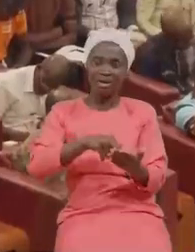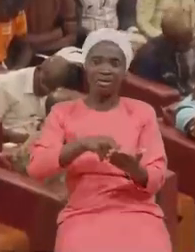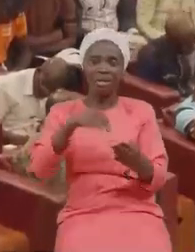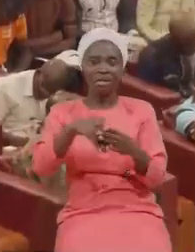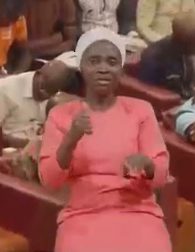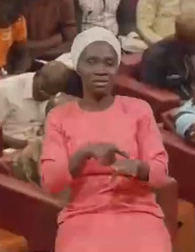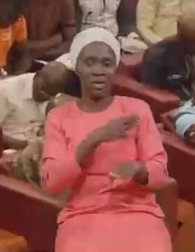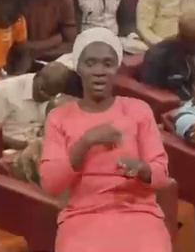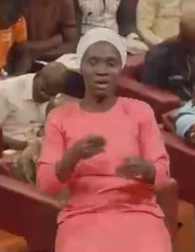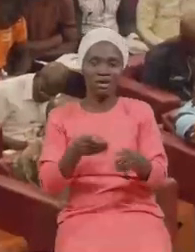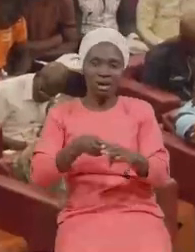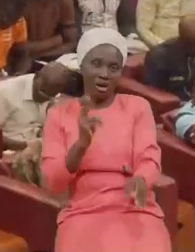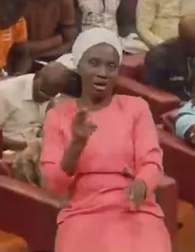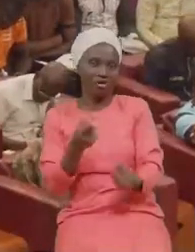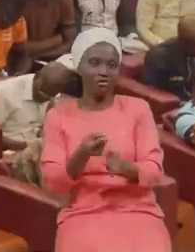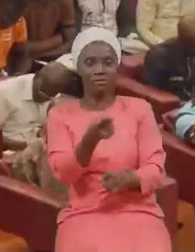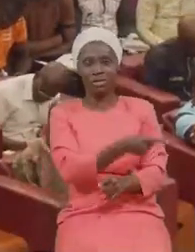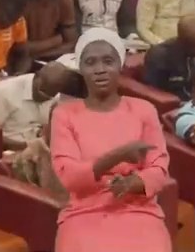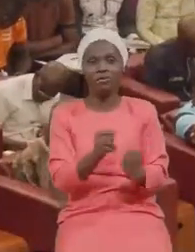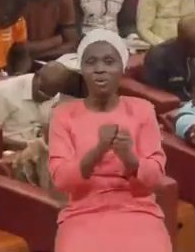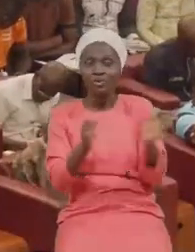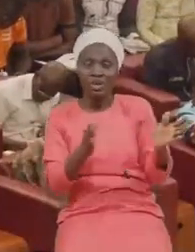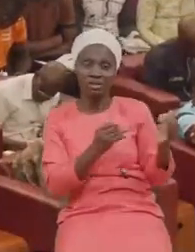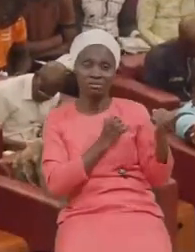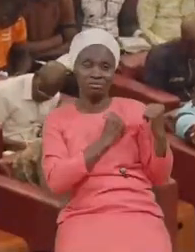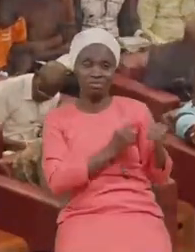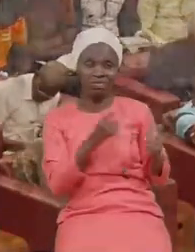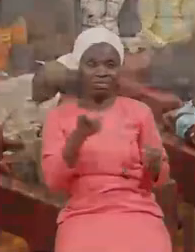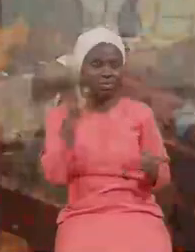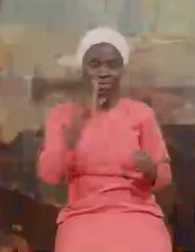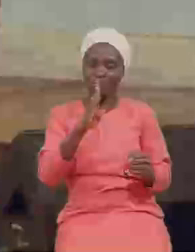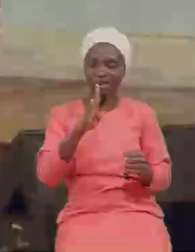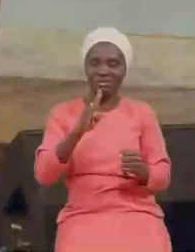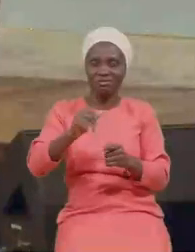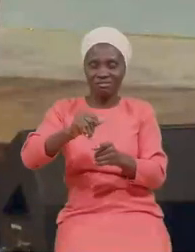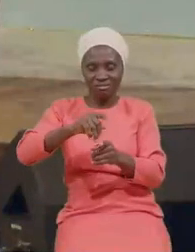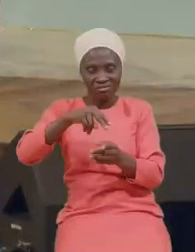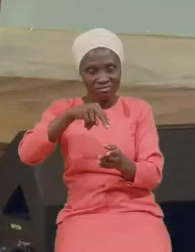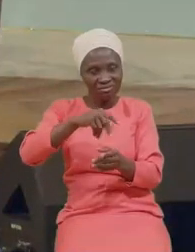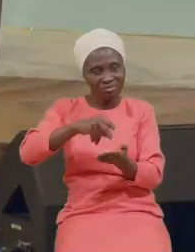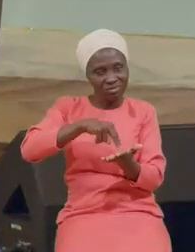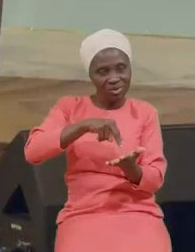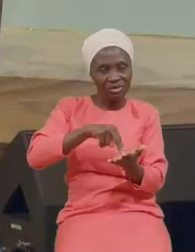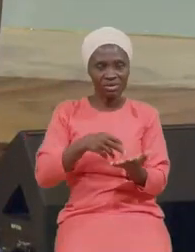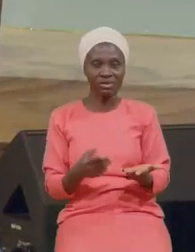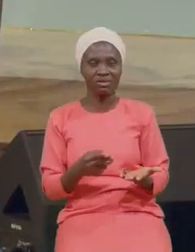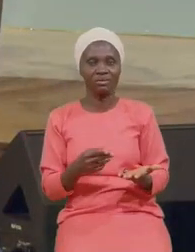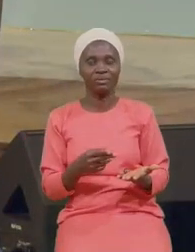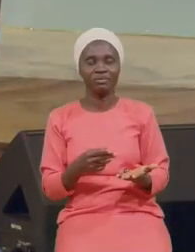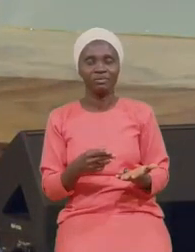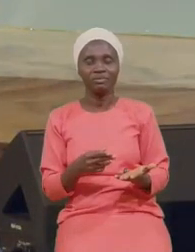vous ne pouvez même pas vous réveiller et sortir du lit sans le courage d'aller gratter là-bas mais que je